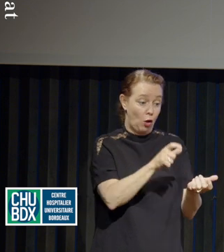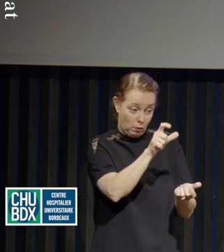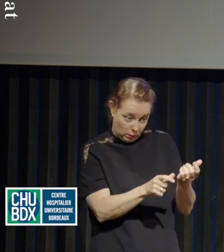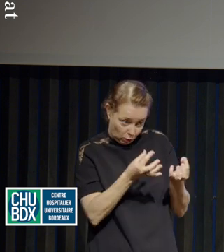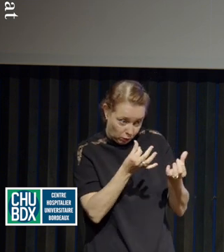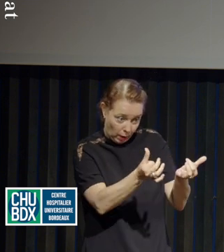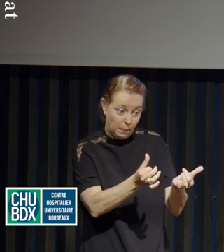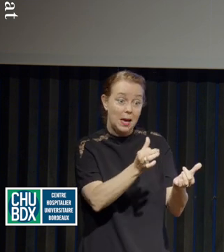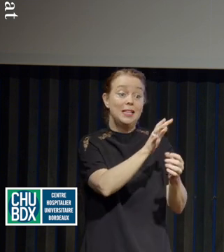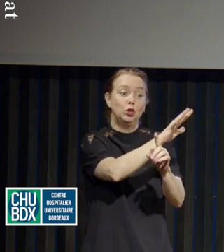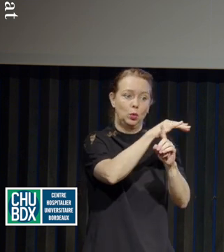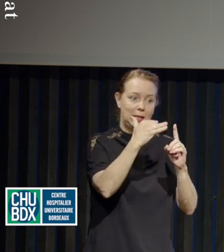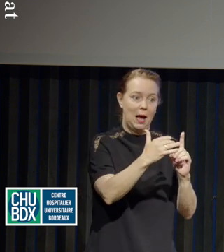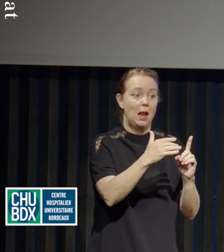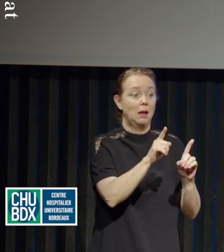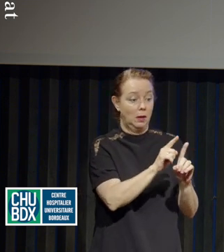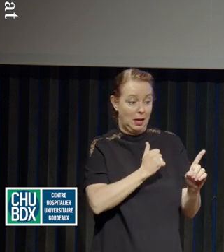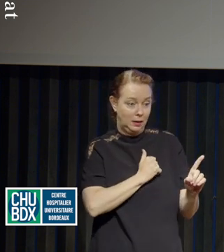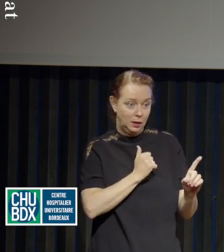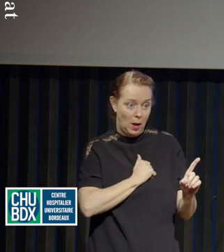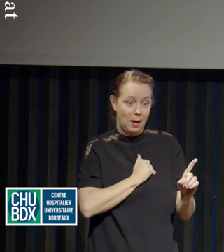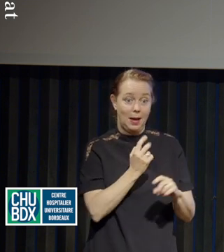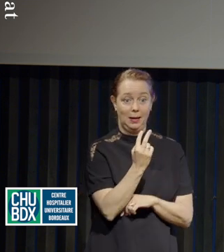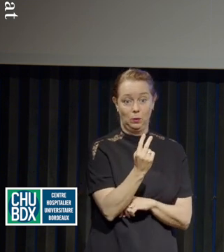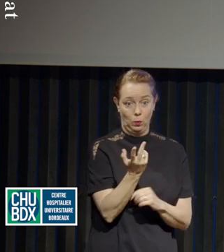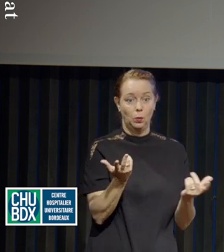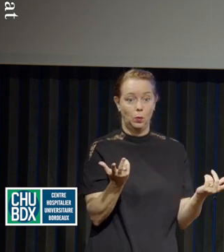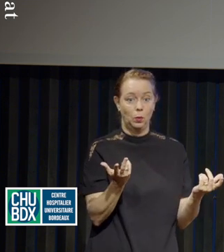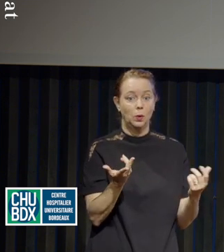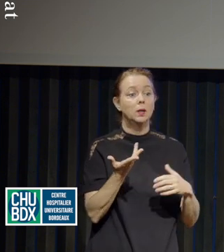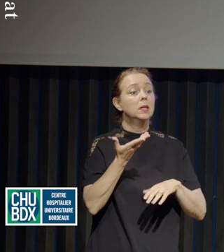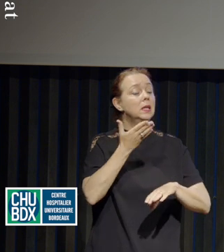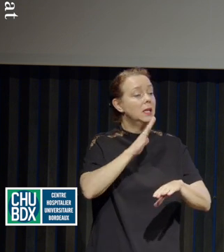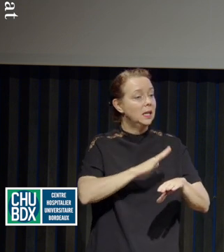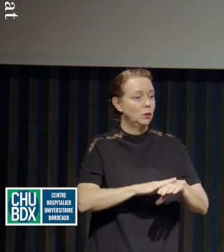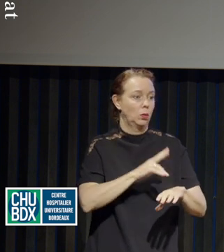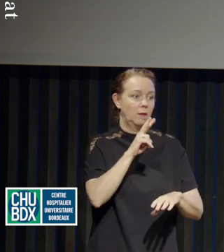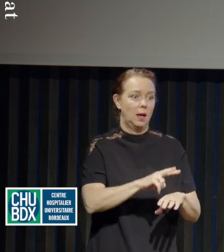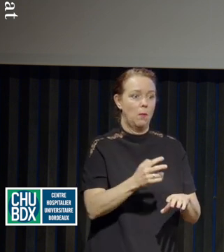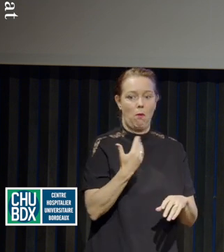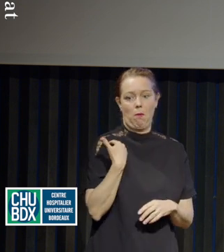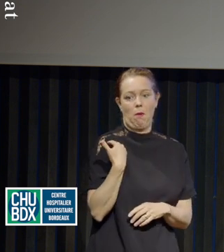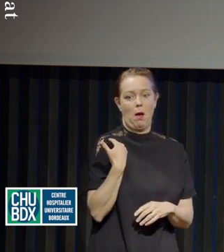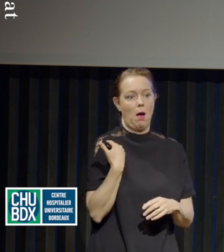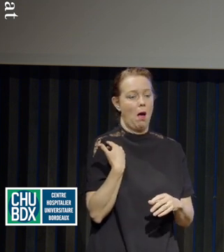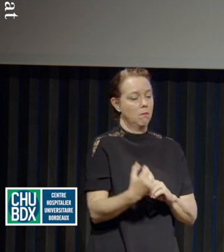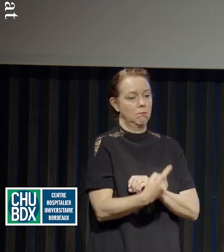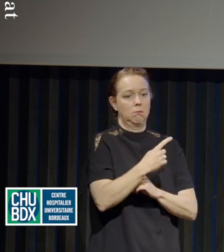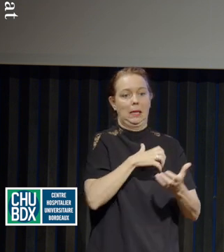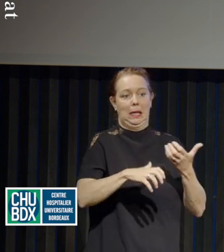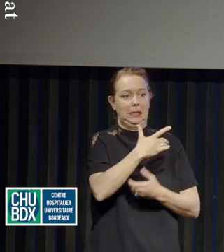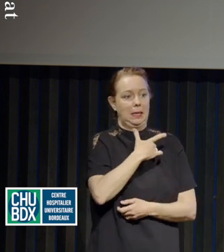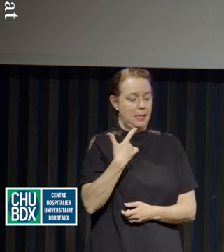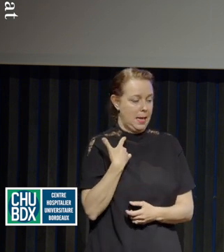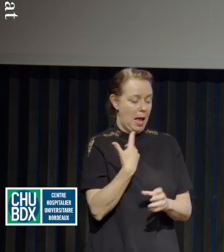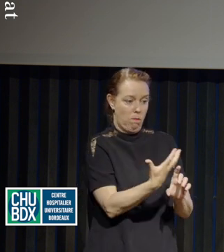vulnérabilité sociale individuelle, finalement, qui ont été totalement exacerbés par la crise sanitaire qui a